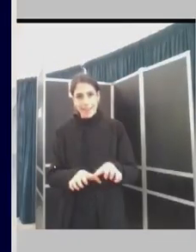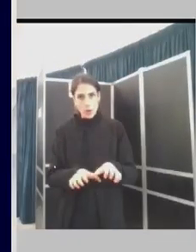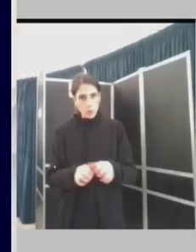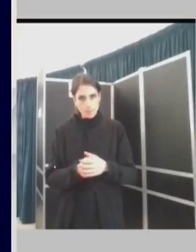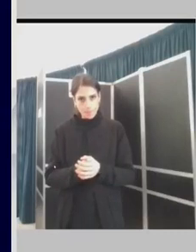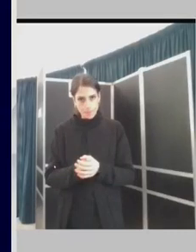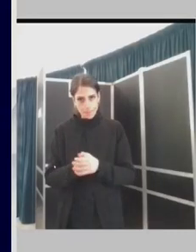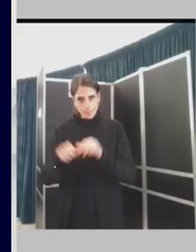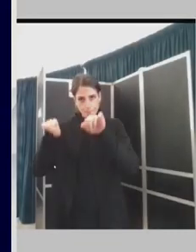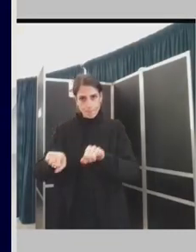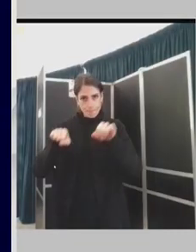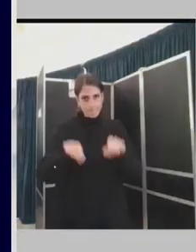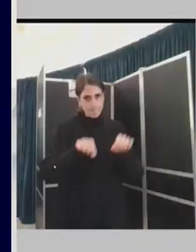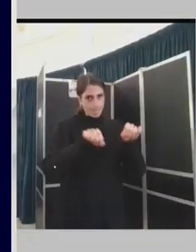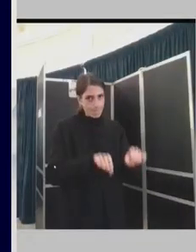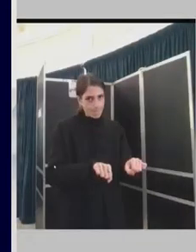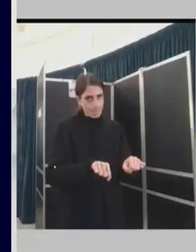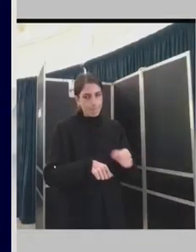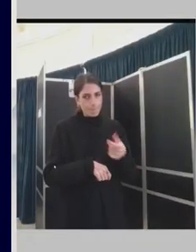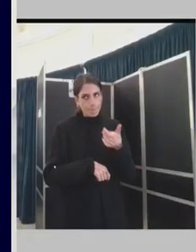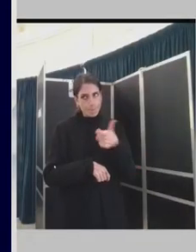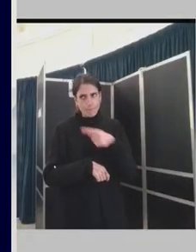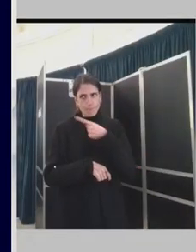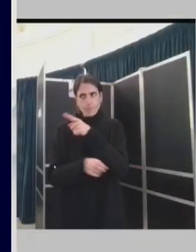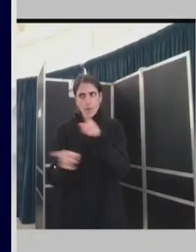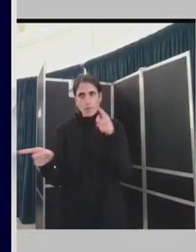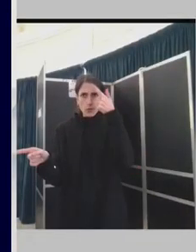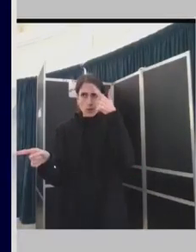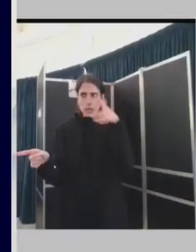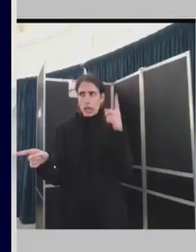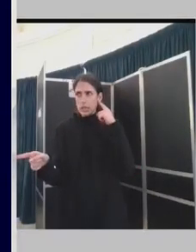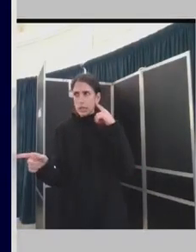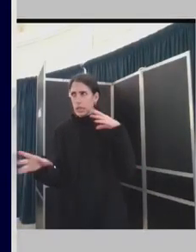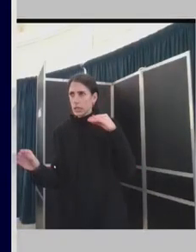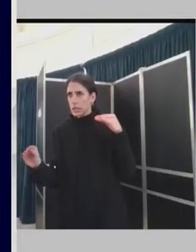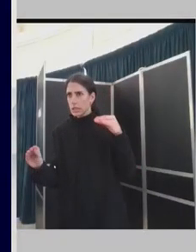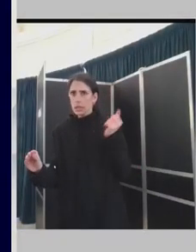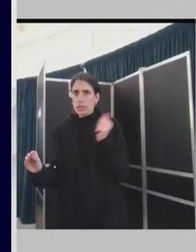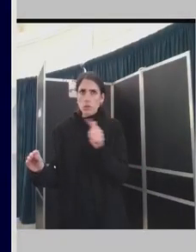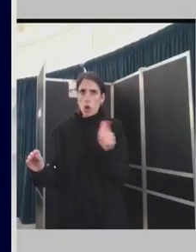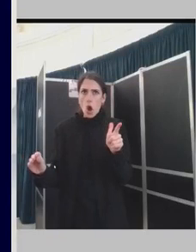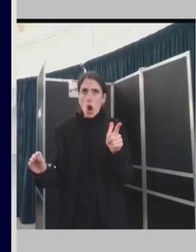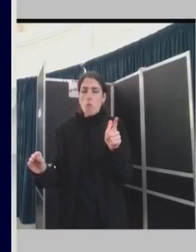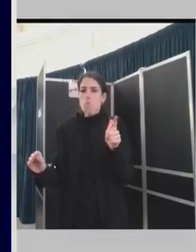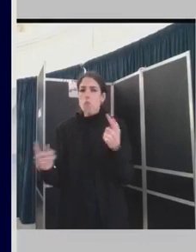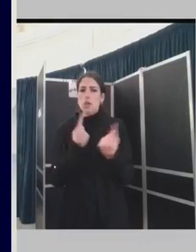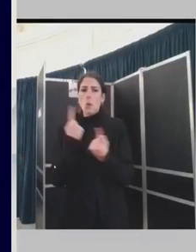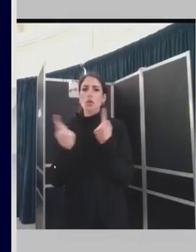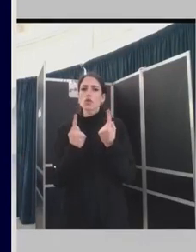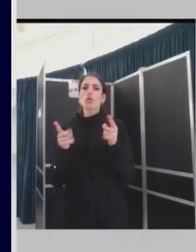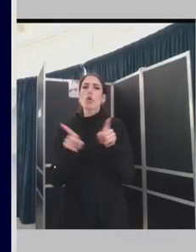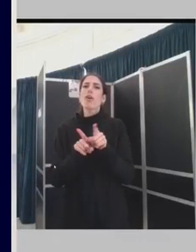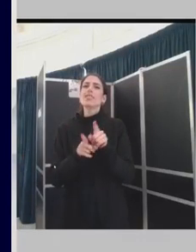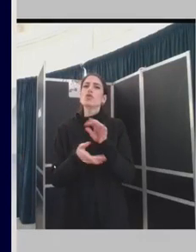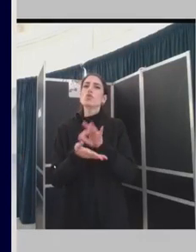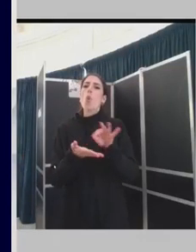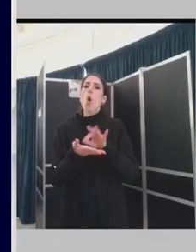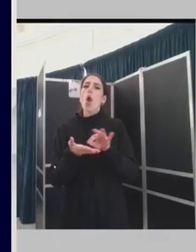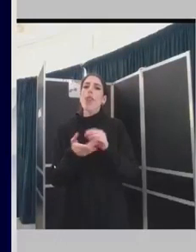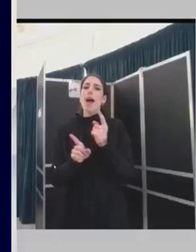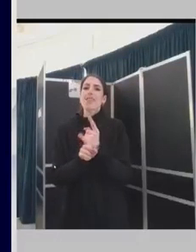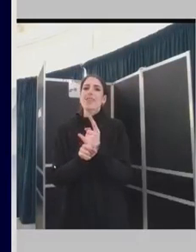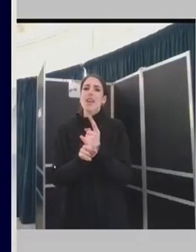del dimensionamento scolastico, non so se avete avuto modo di sentire, insomma, comunque voluto dal governo e dalla regione, anche ad altre regioni,